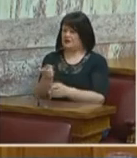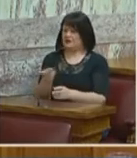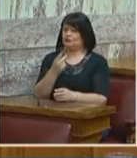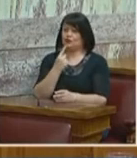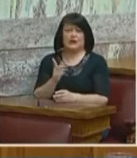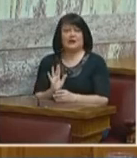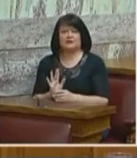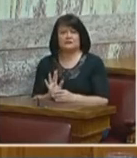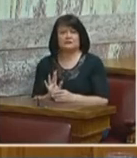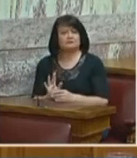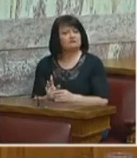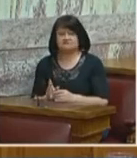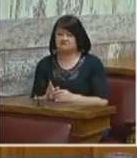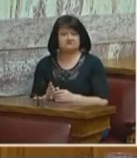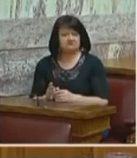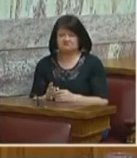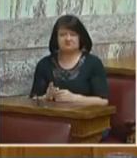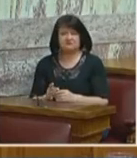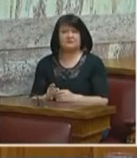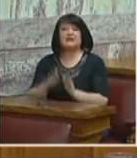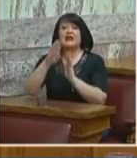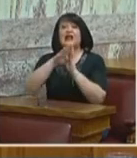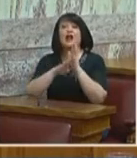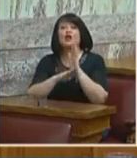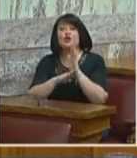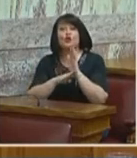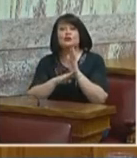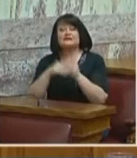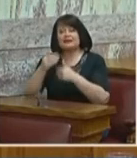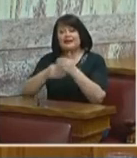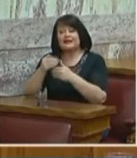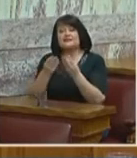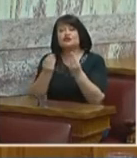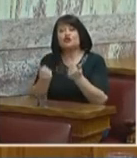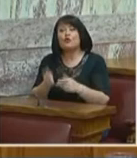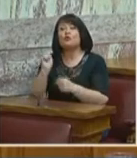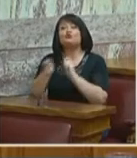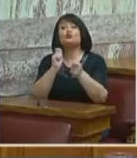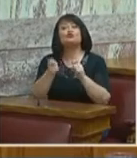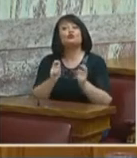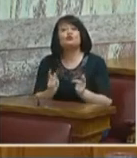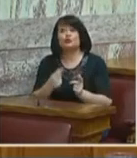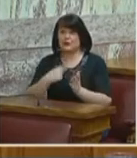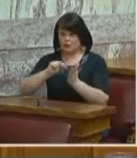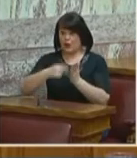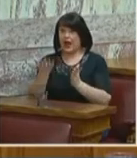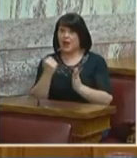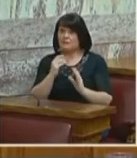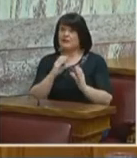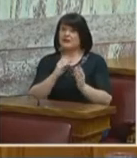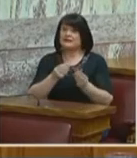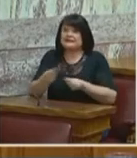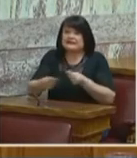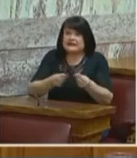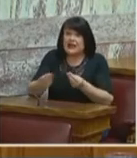καθόριζε τους κανόνες, συγγνώμη, για τις διαδικασίες πληρωμών. Δεν υπέγραψα, δεν είχα συναλλαγή, δεν